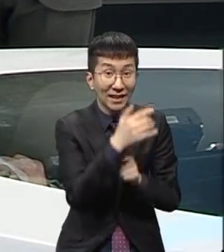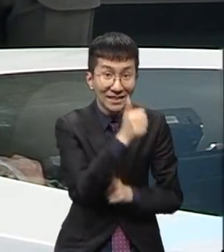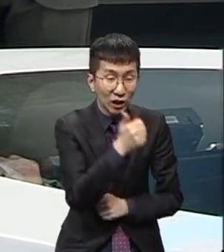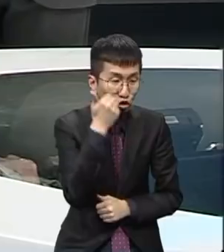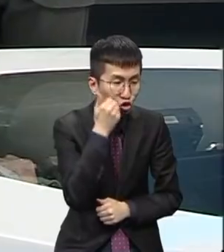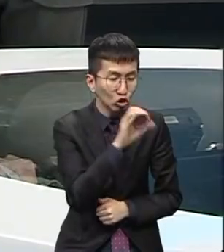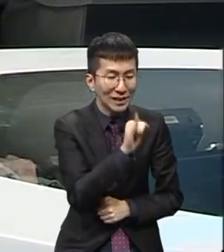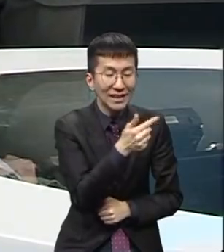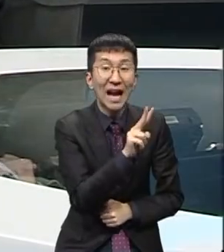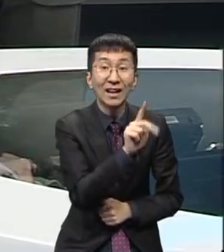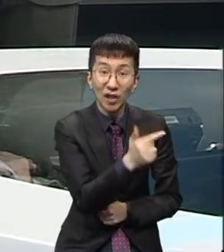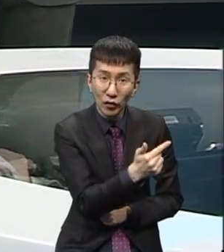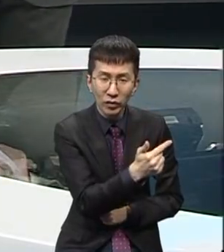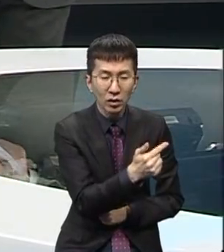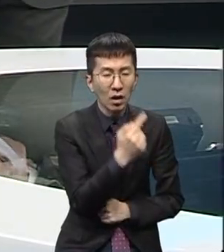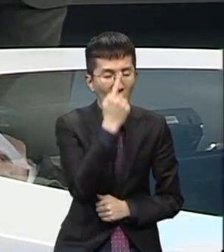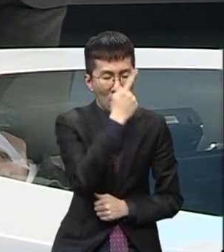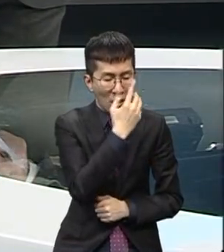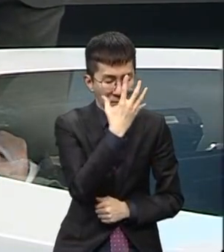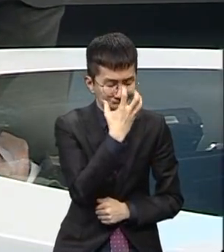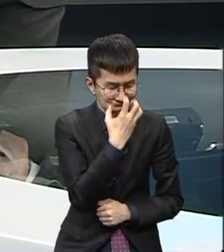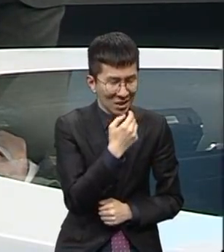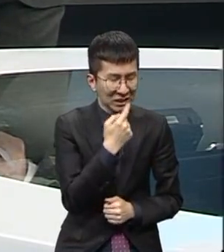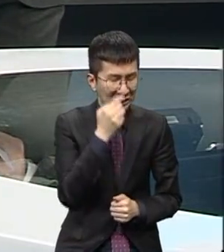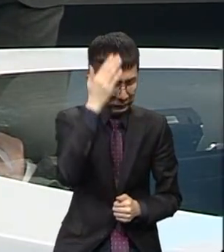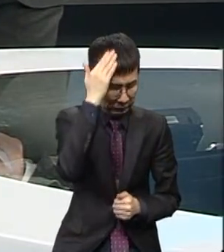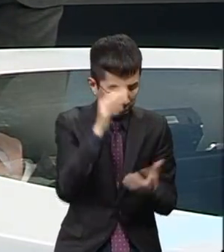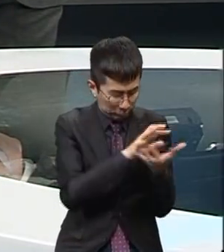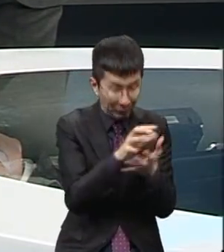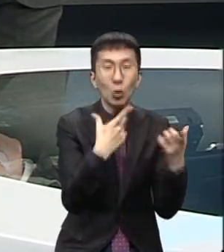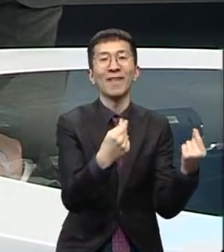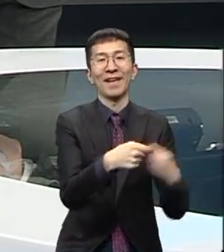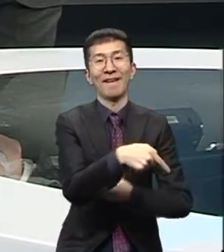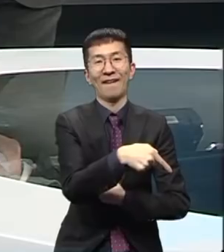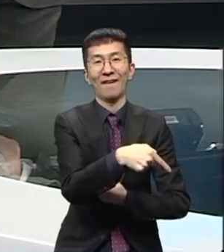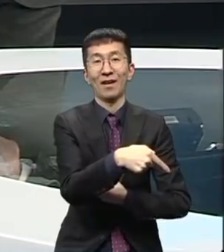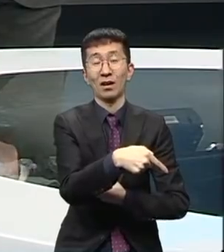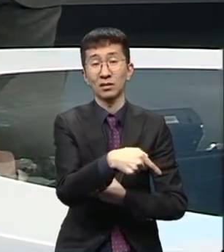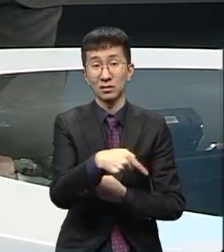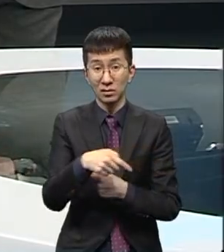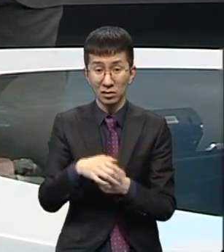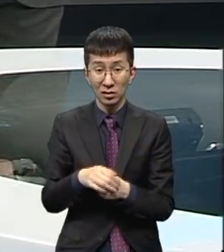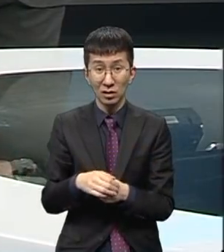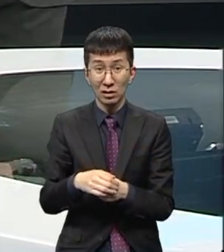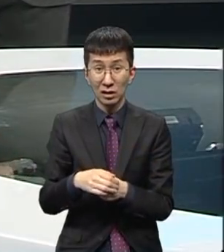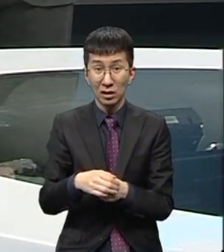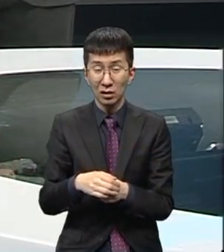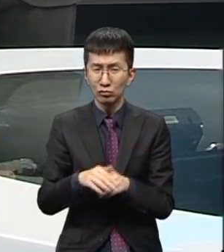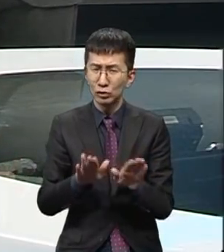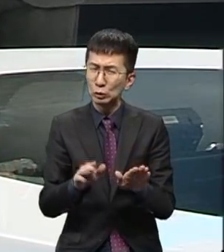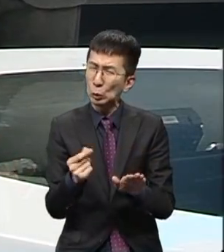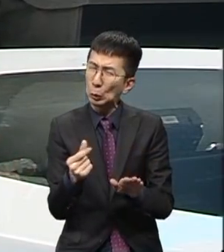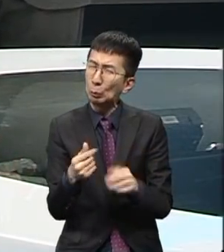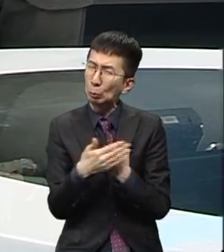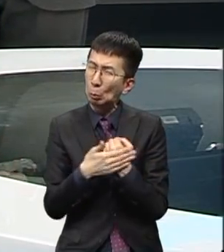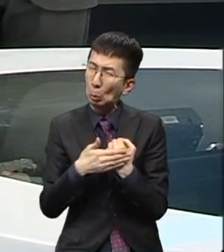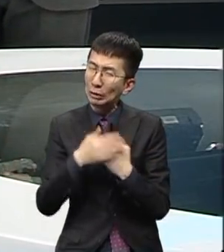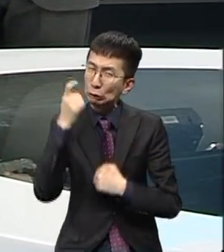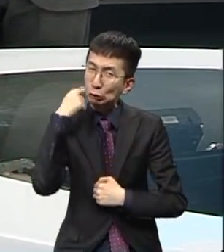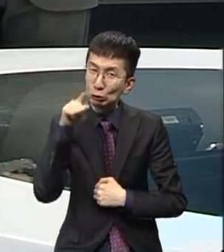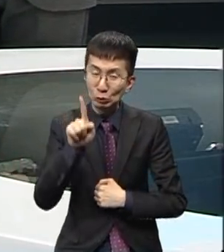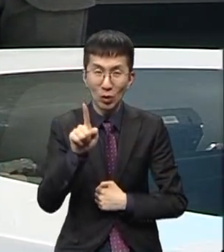전 대표는 먹구름 정도로 봐야 할 거고, 이번 선거 패배의 책임에서 그래도 한발 비켜서 있는